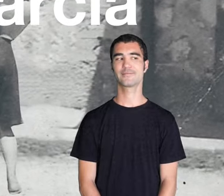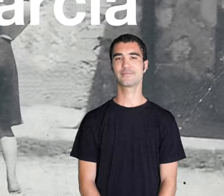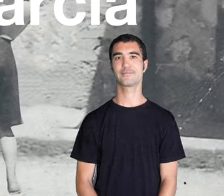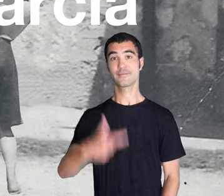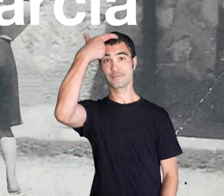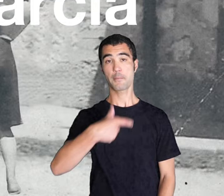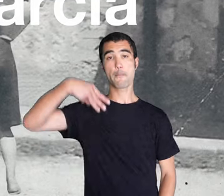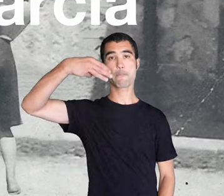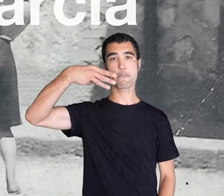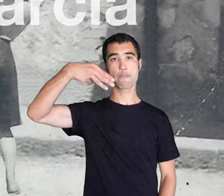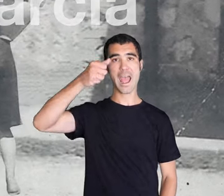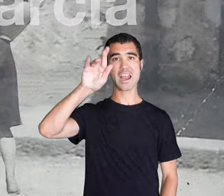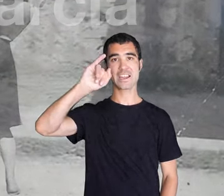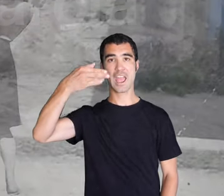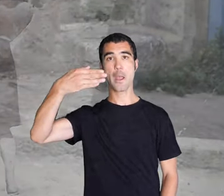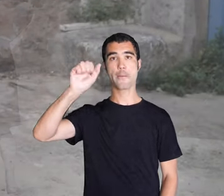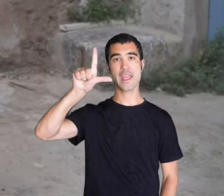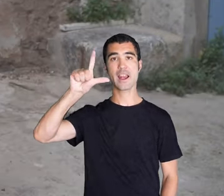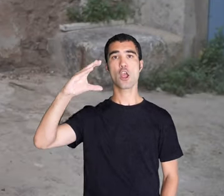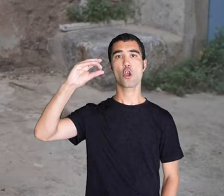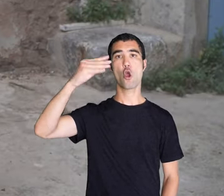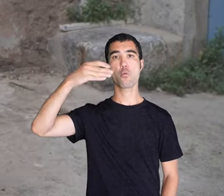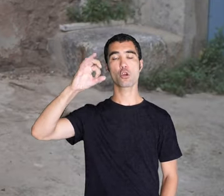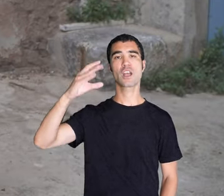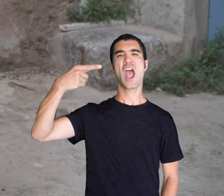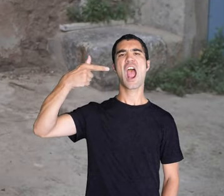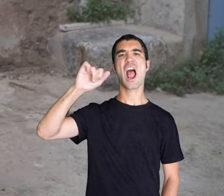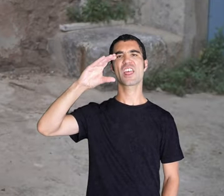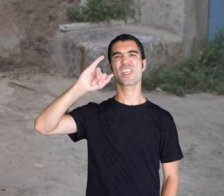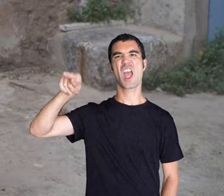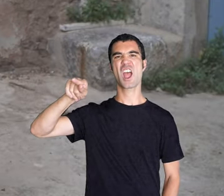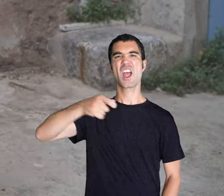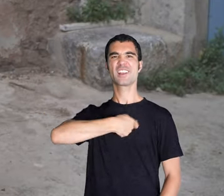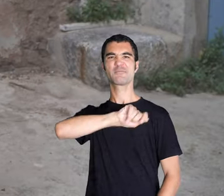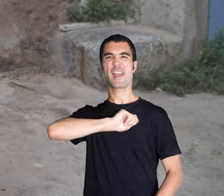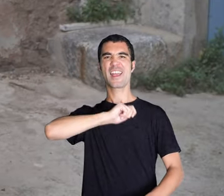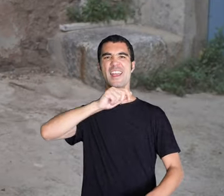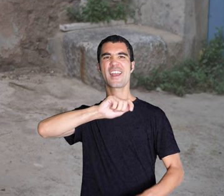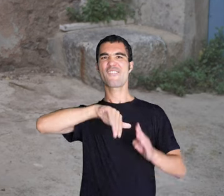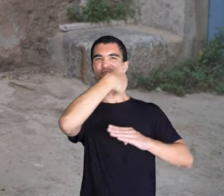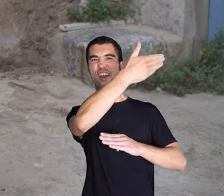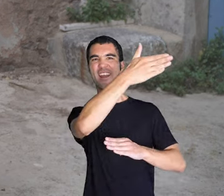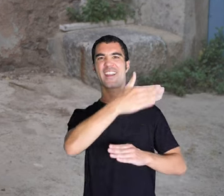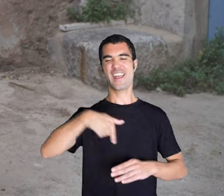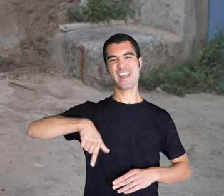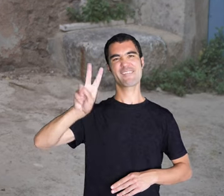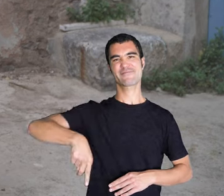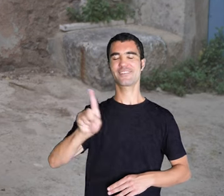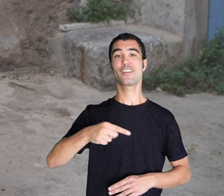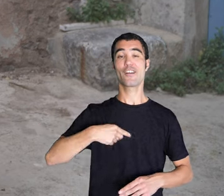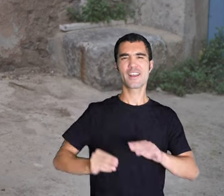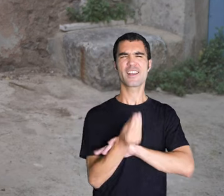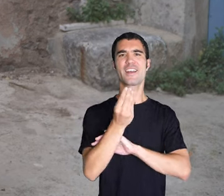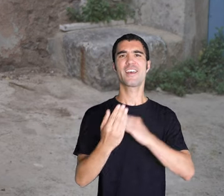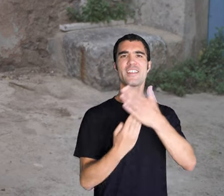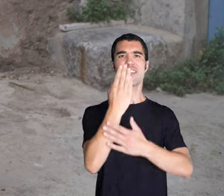Jo som Maria Bel Cobos García, perquè tinc aquest apellido del foraster, i vaig néixer el dia 2